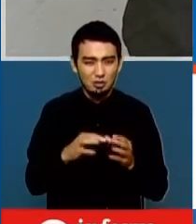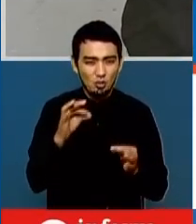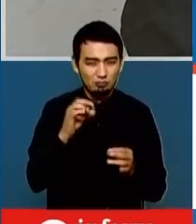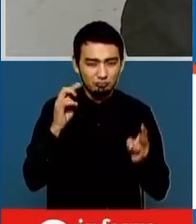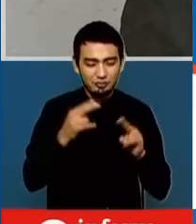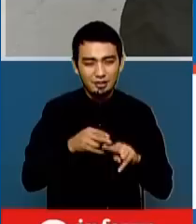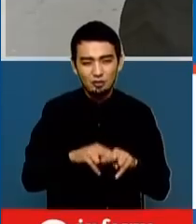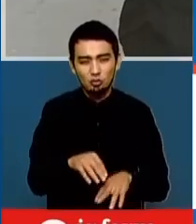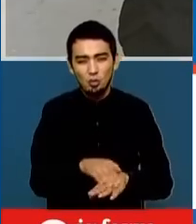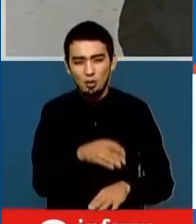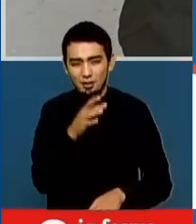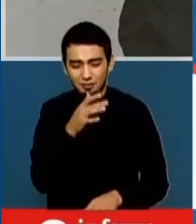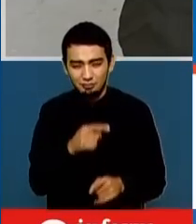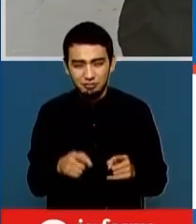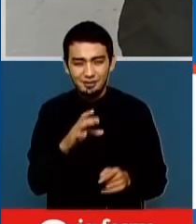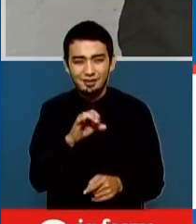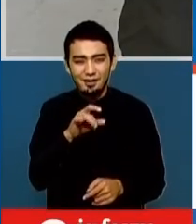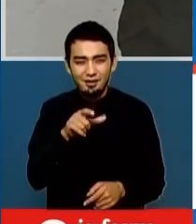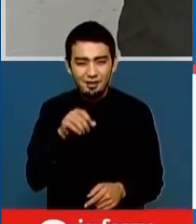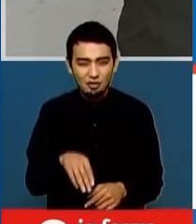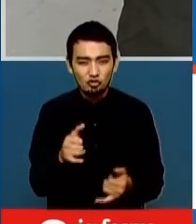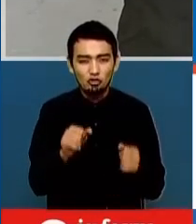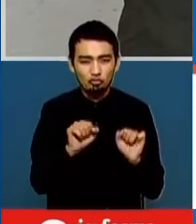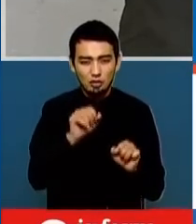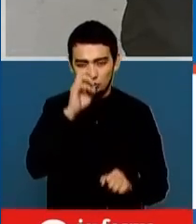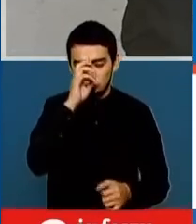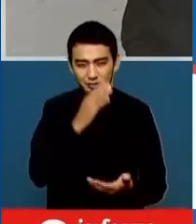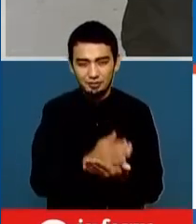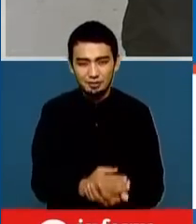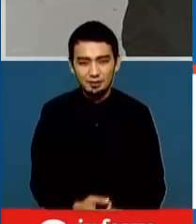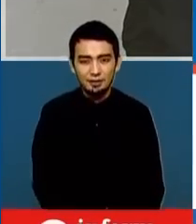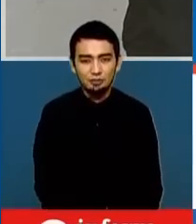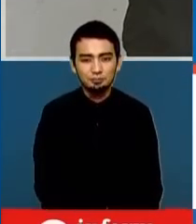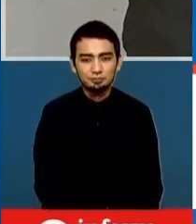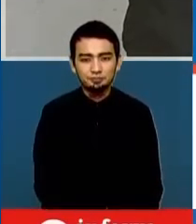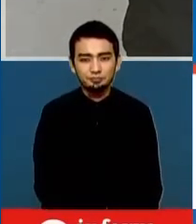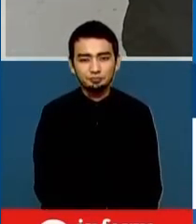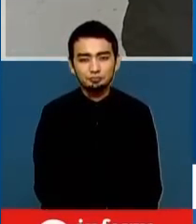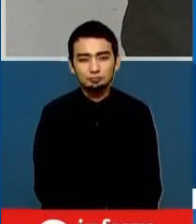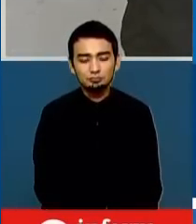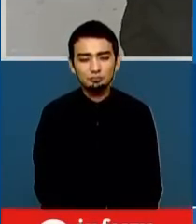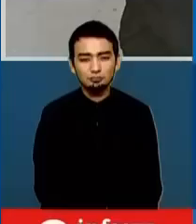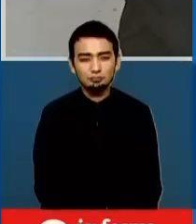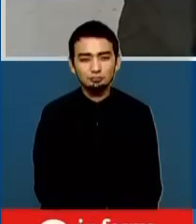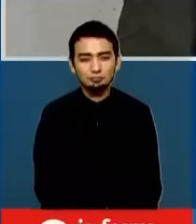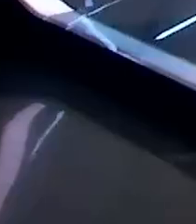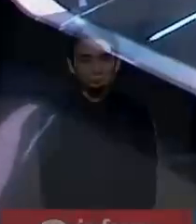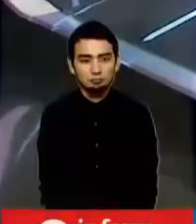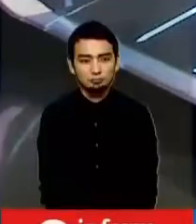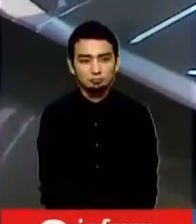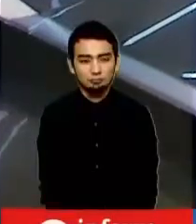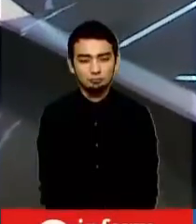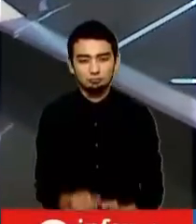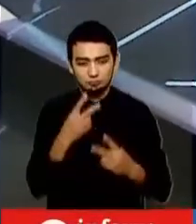Поэтому долгие годы и сейчас сайгаки находятся под защитой государства. Эльмира Ержанова, Азамат Кубегенов, Информбюро, Актобе.